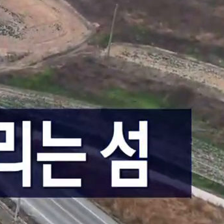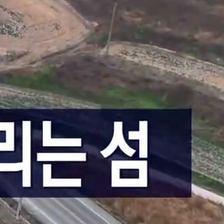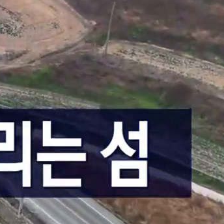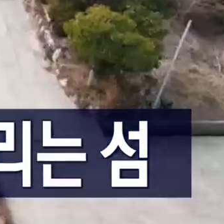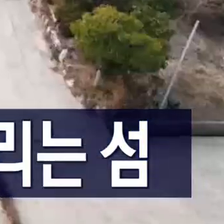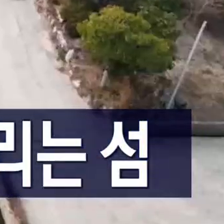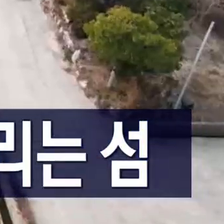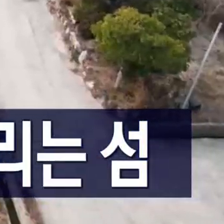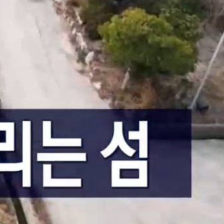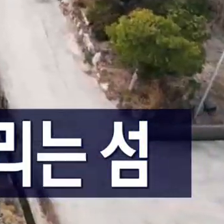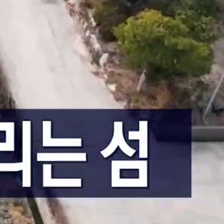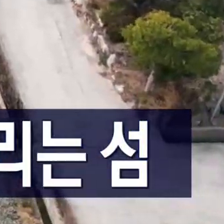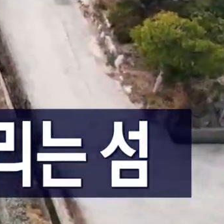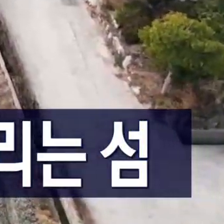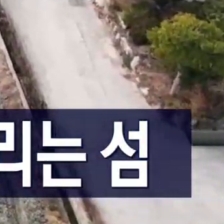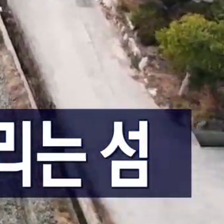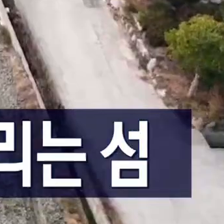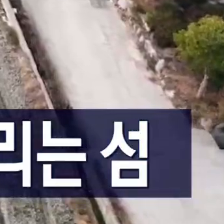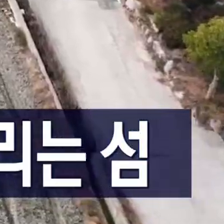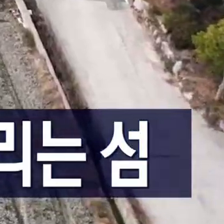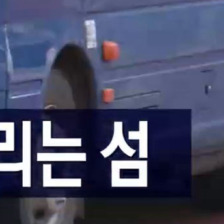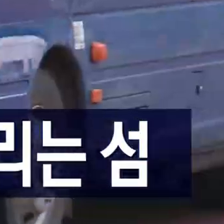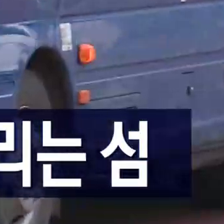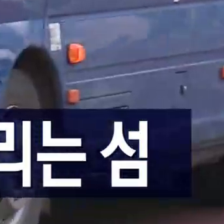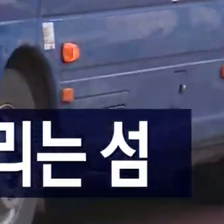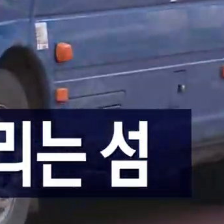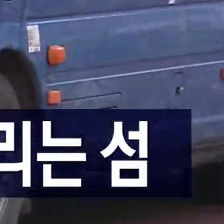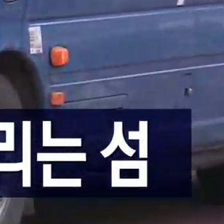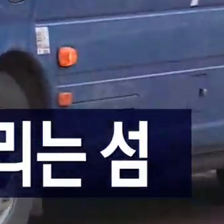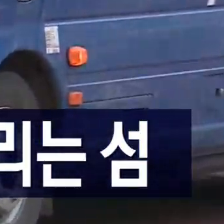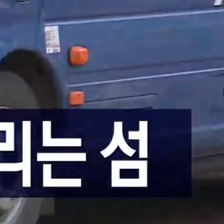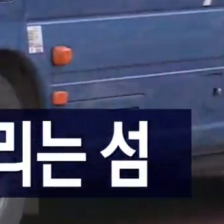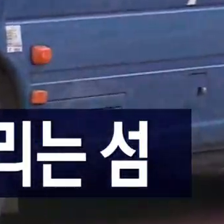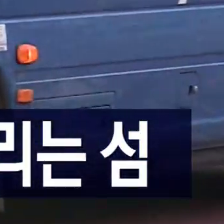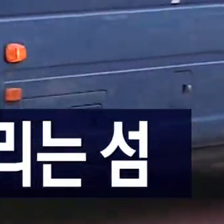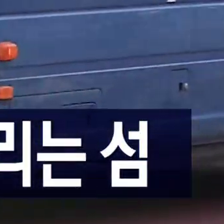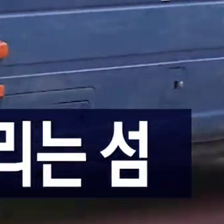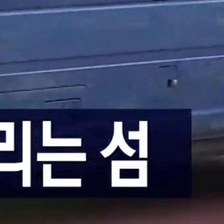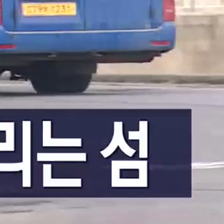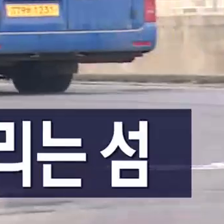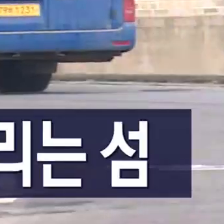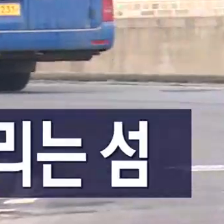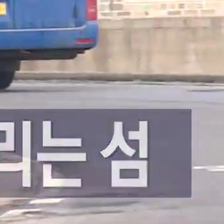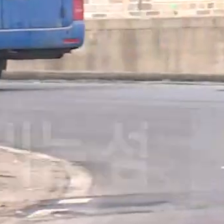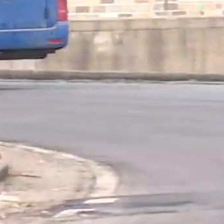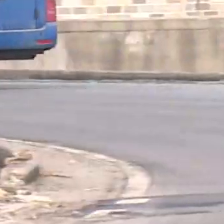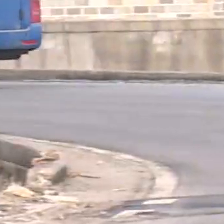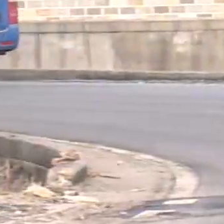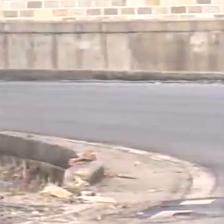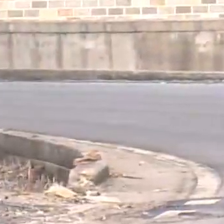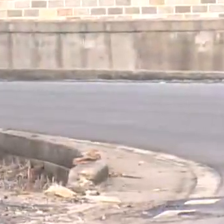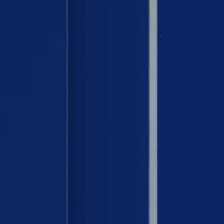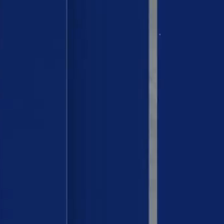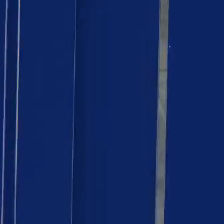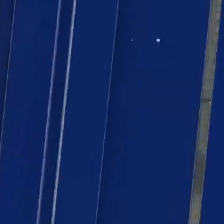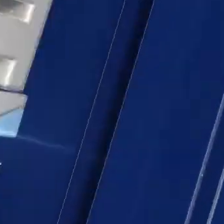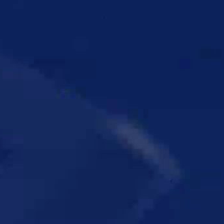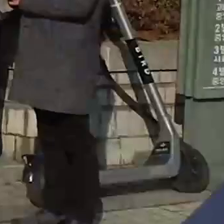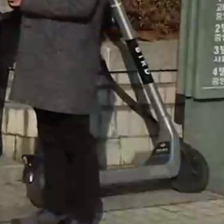전국에서 처음으로 버스 완전 공영제를 시행한 신안군이 탄소 배출을 줄이는 친환경 버스 운영에도 먼저 나섰습니다.